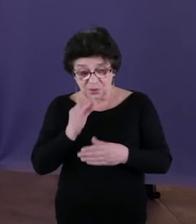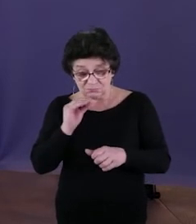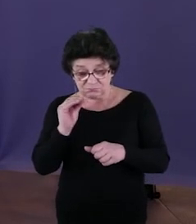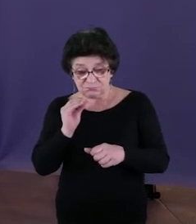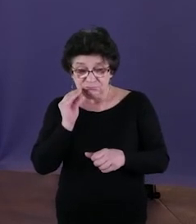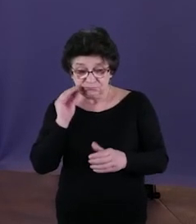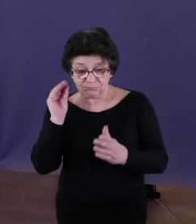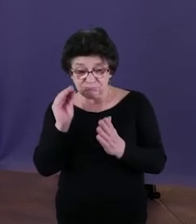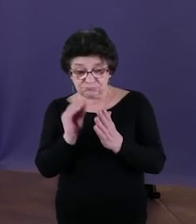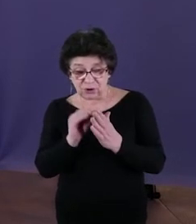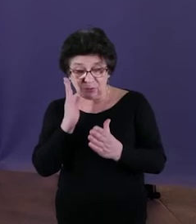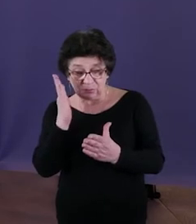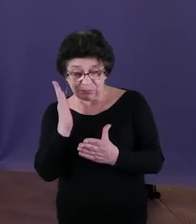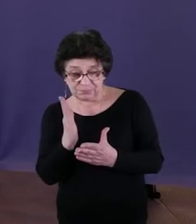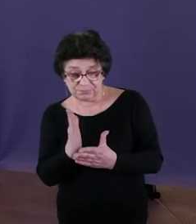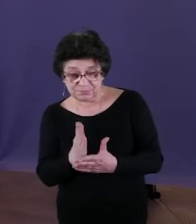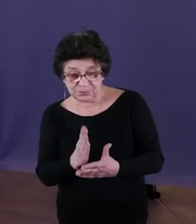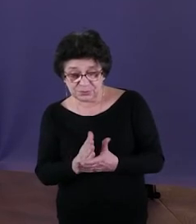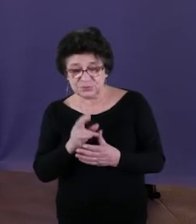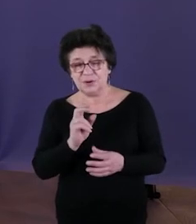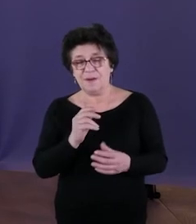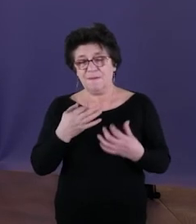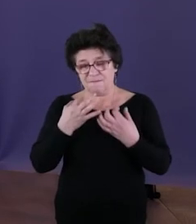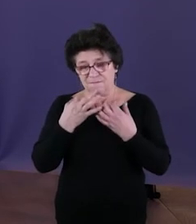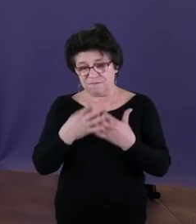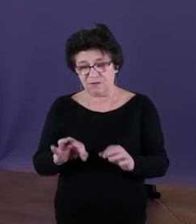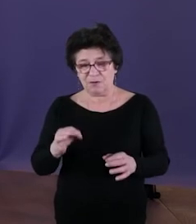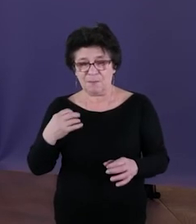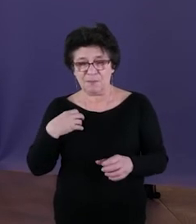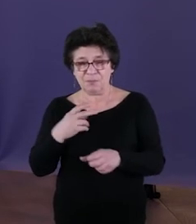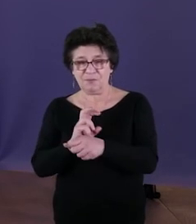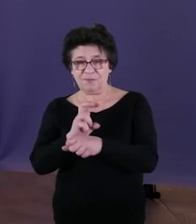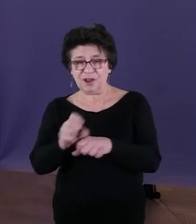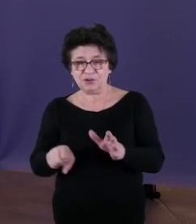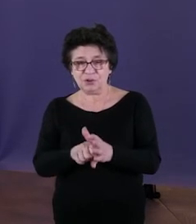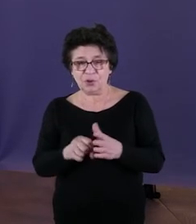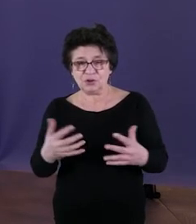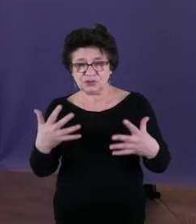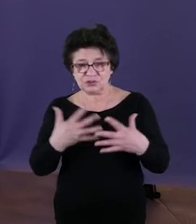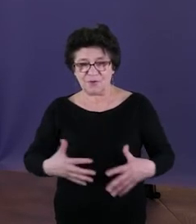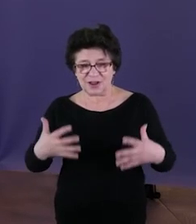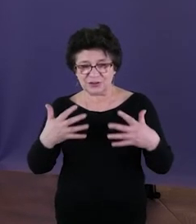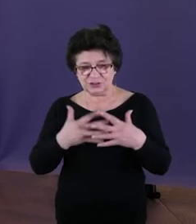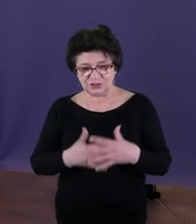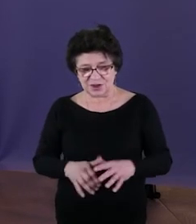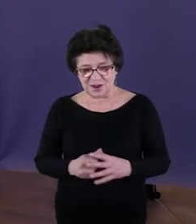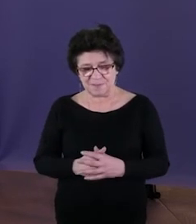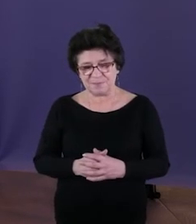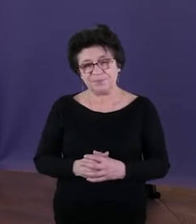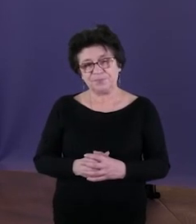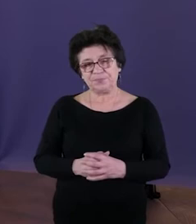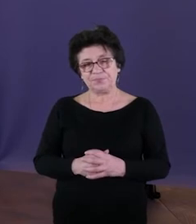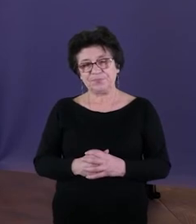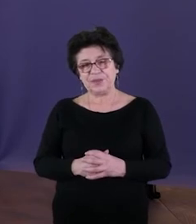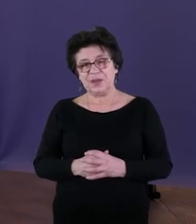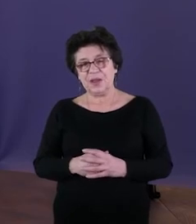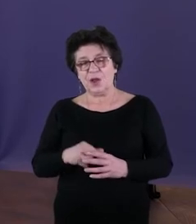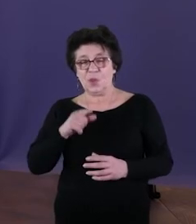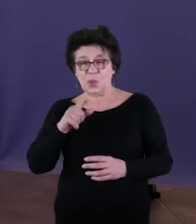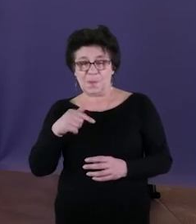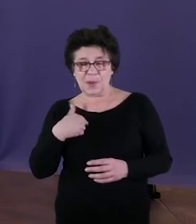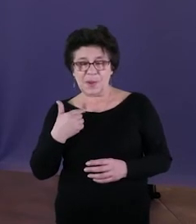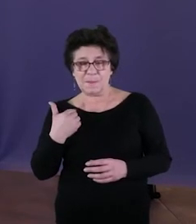kręgu który akurat w przypadku kobiet tworzyły bardzo poważne i wpływowe